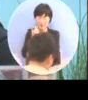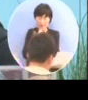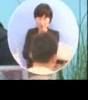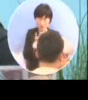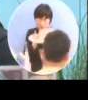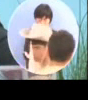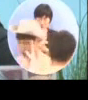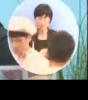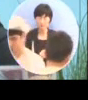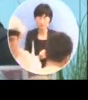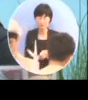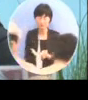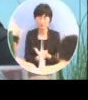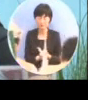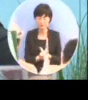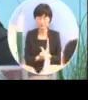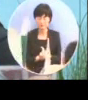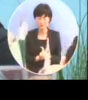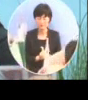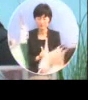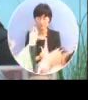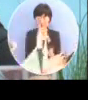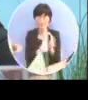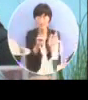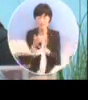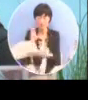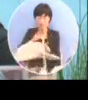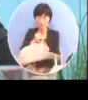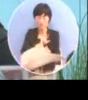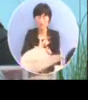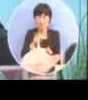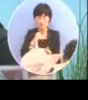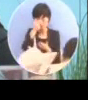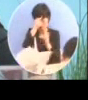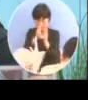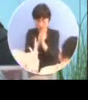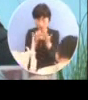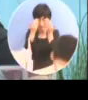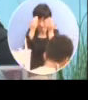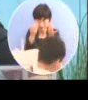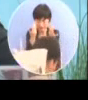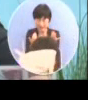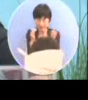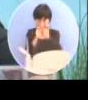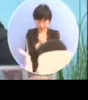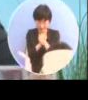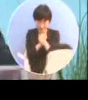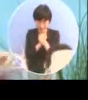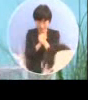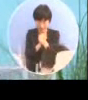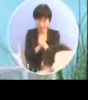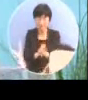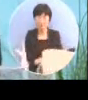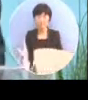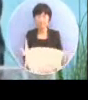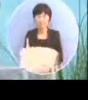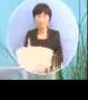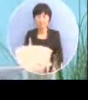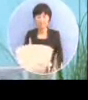Giúp chúng con luôn nhận được sức mới trong thuộc linh của mình. Con cầu nguyện nhân danh Chúa Jesus Christ. Amen.